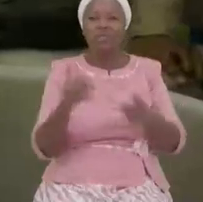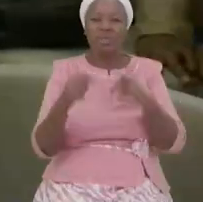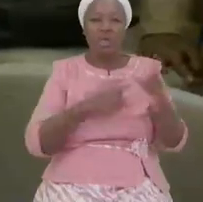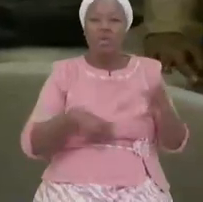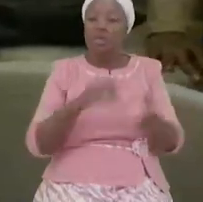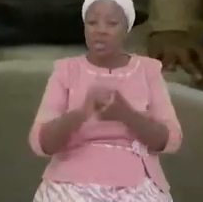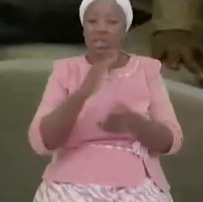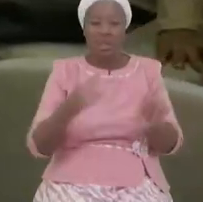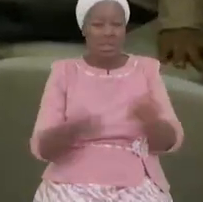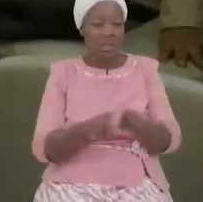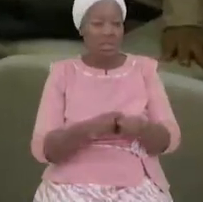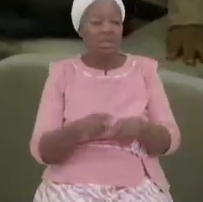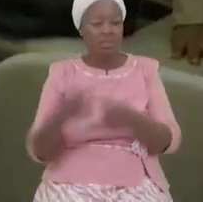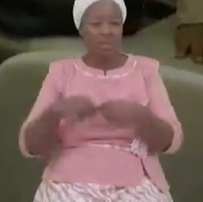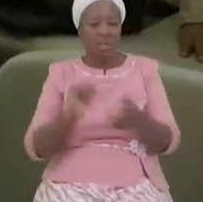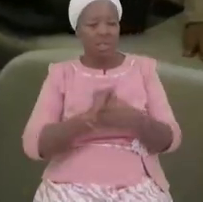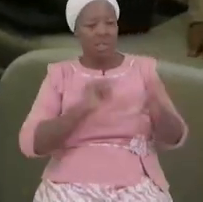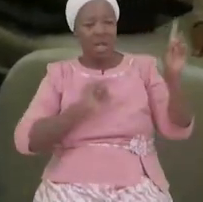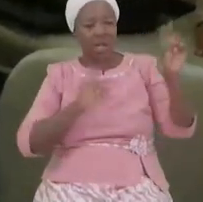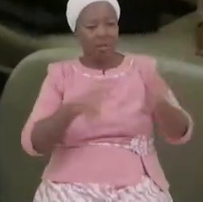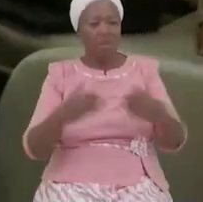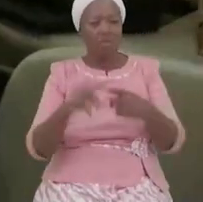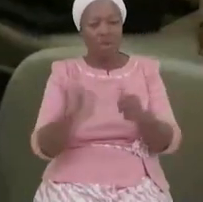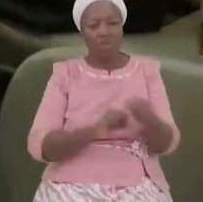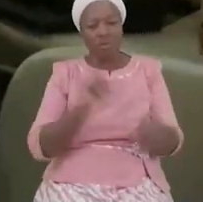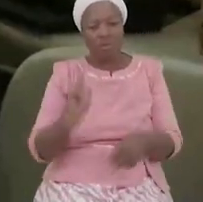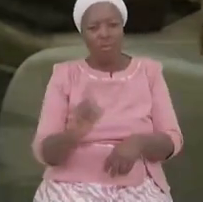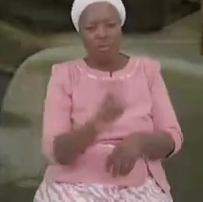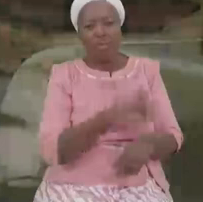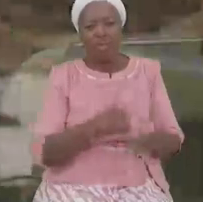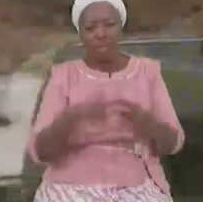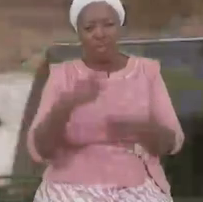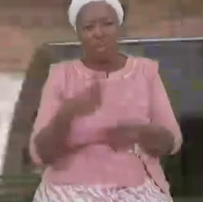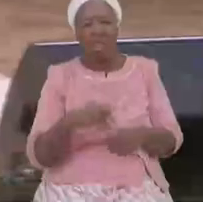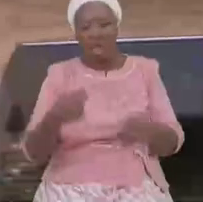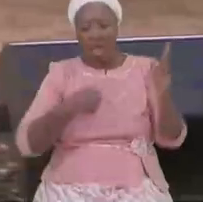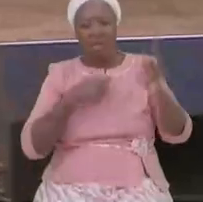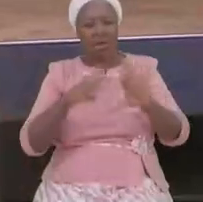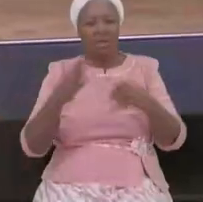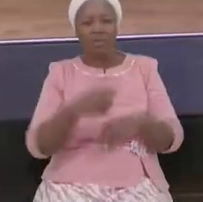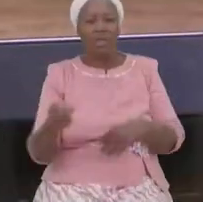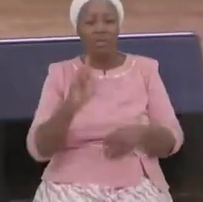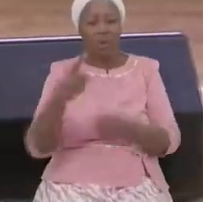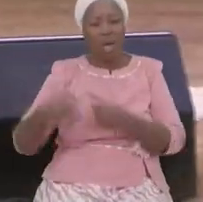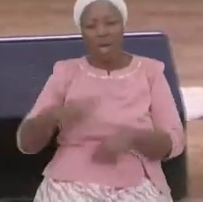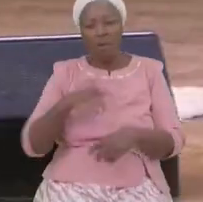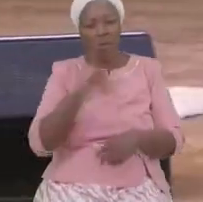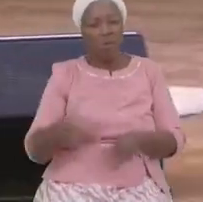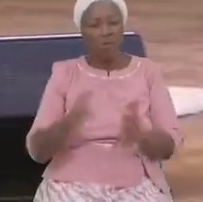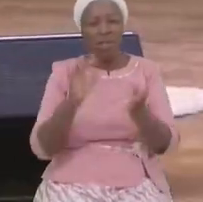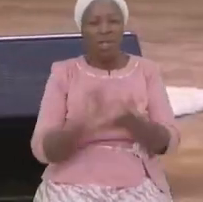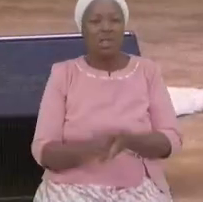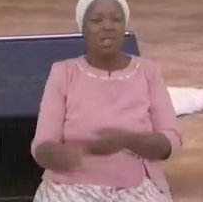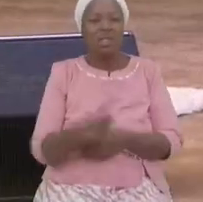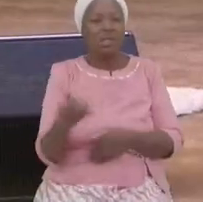que je donnerai à chacun. Il dit, je leur donnerai un même cœur et une même voix, afin qu'ils me craignent